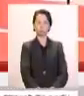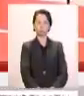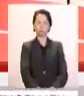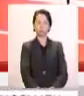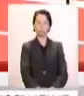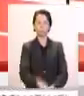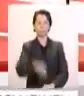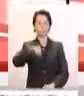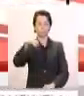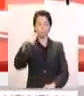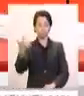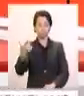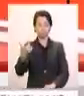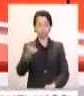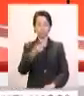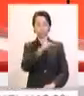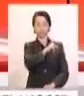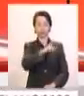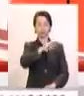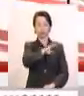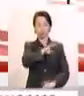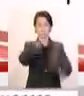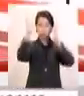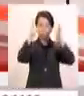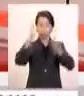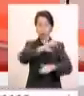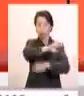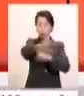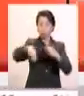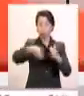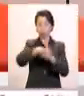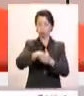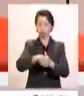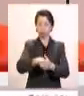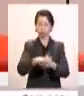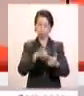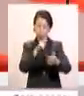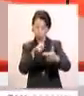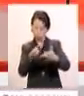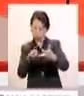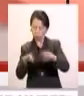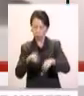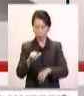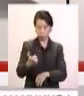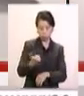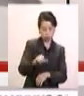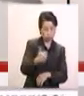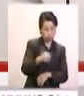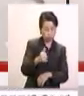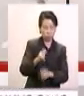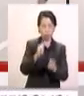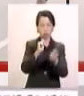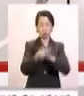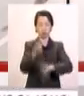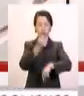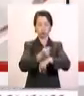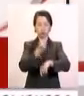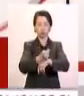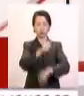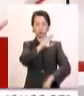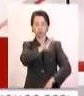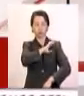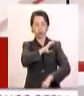Dalam perkembangan lain, Tan Sri Muhammad Fuzi berkata semua aspek diambil kira dalam membuat penilaian berhubung penugasan anggota